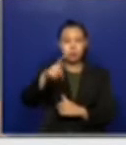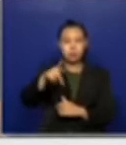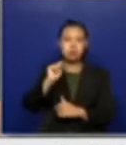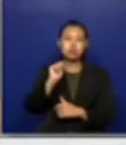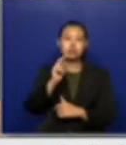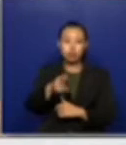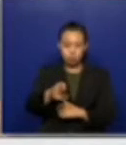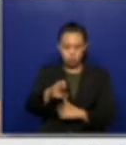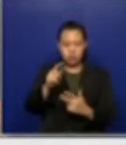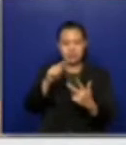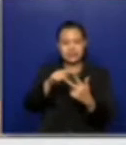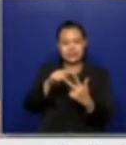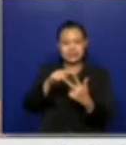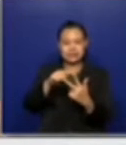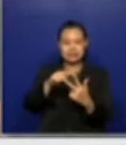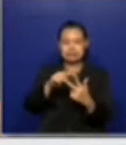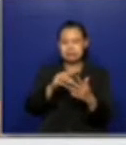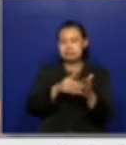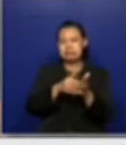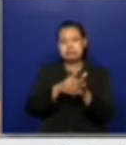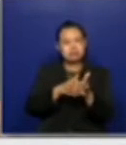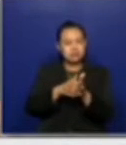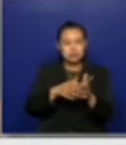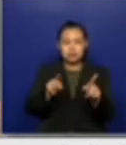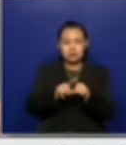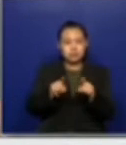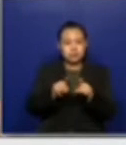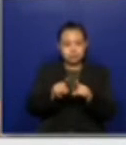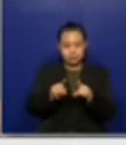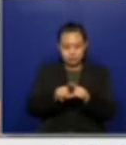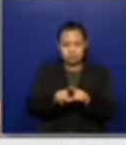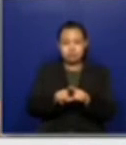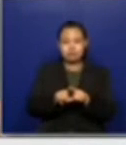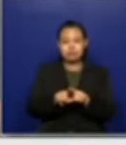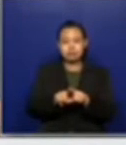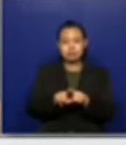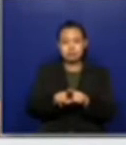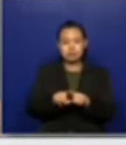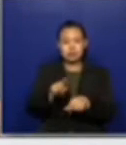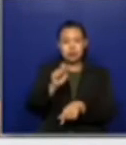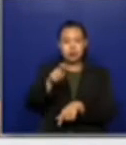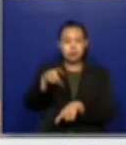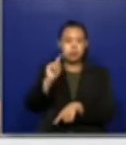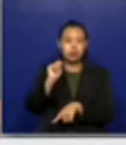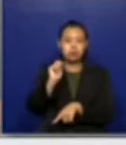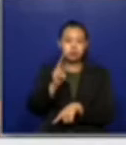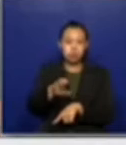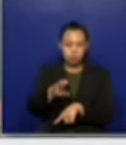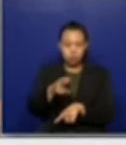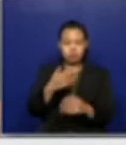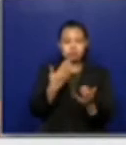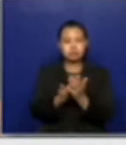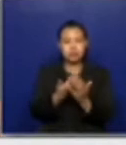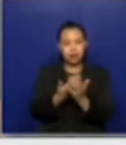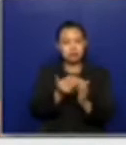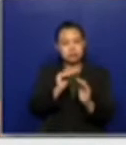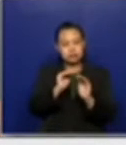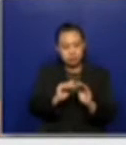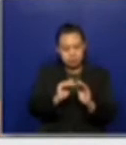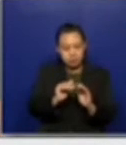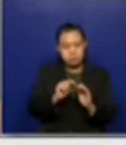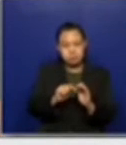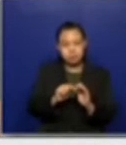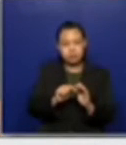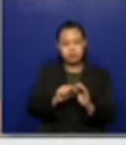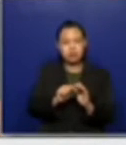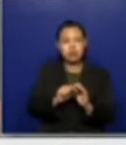ก็อยู่ในขั้นเปราะบางถึงขนาดที่ท้องถิ่นต้องขออนุมัติใช้เงินสะสมของ